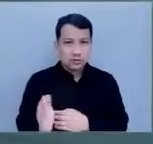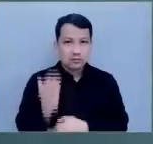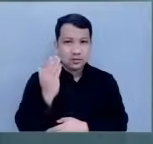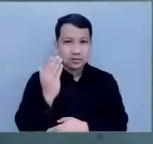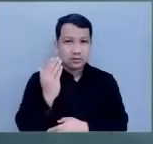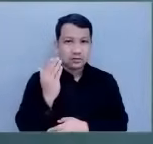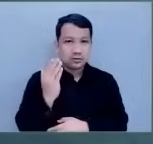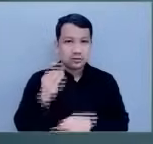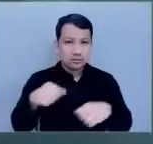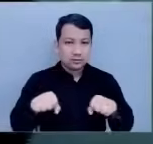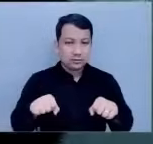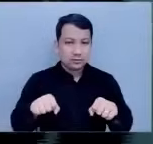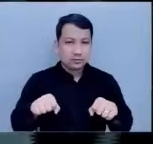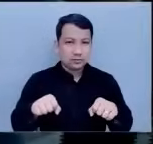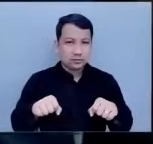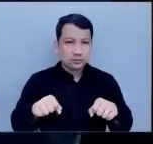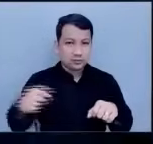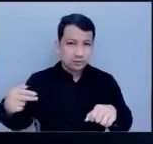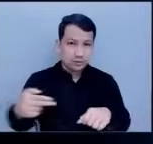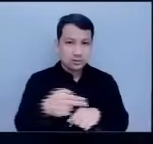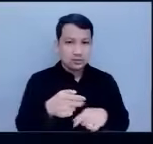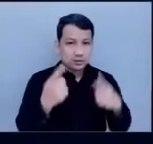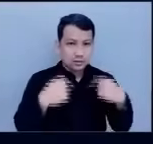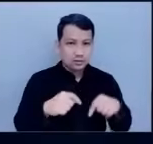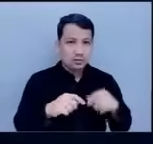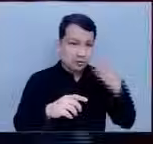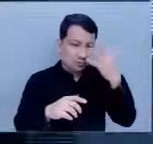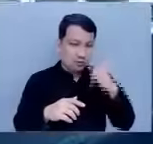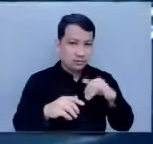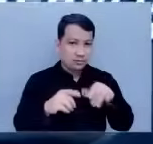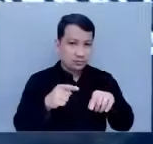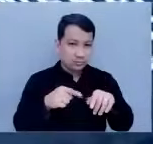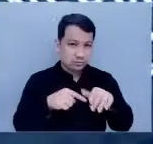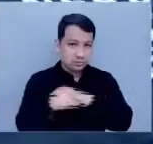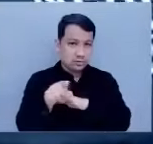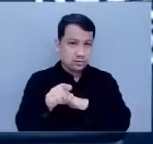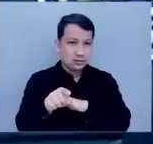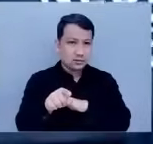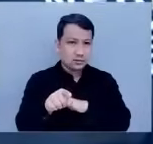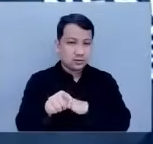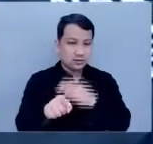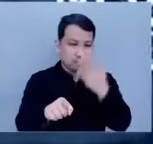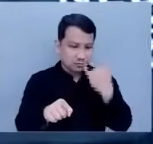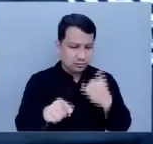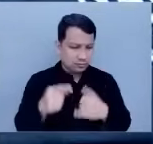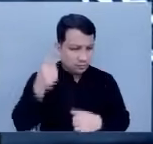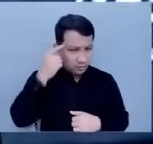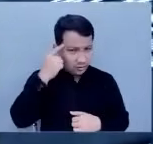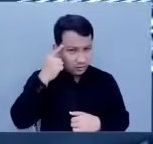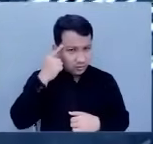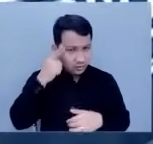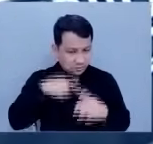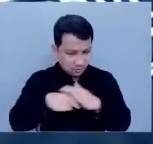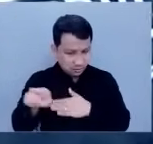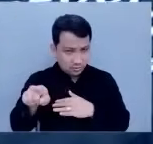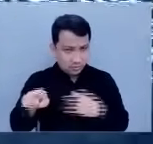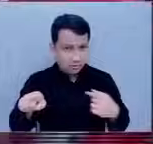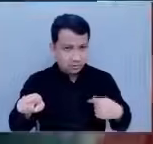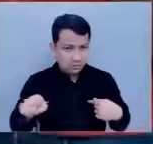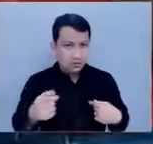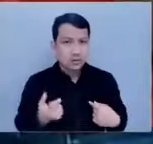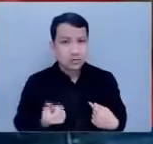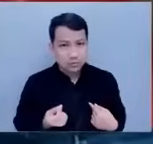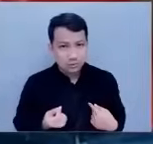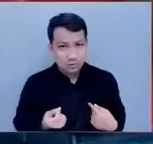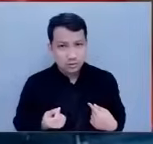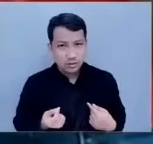rider na ito, hinabol pa ng mga enforcer matapos tumakas. Anong iniisip nyo na tatakbuhan nyo kami? Ganyan ba tayo?